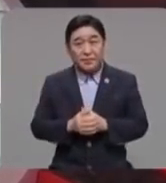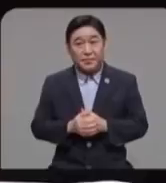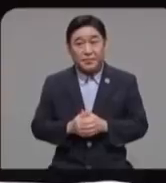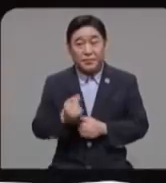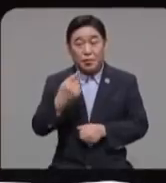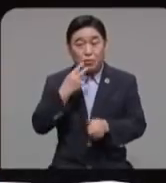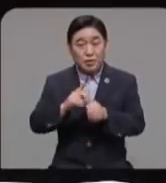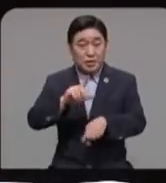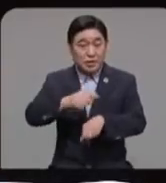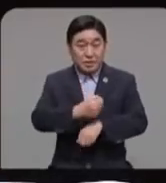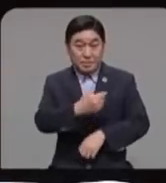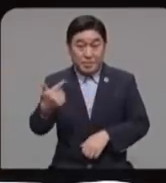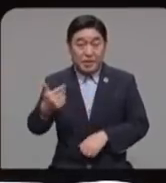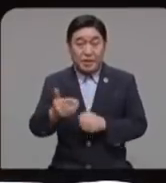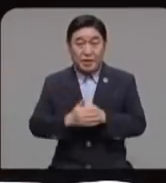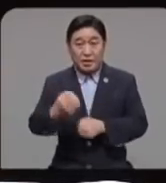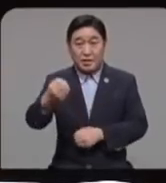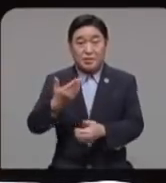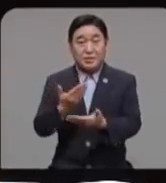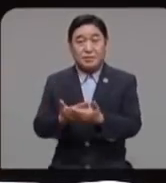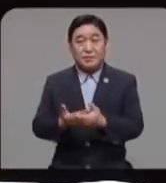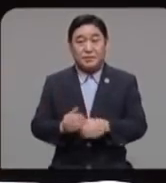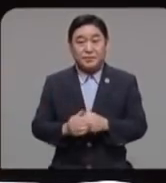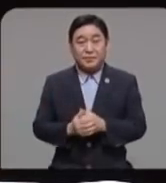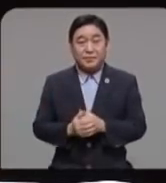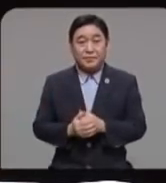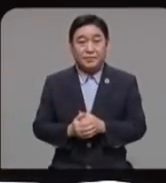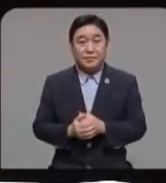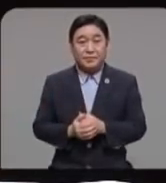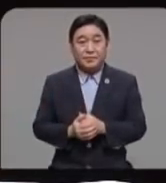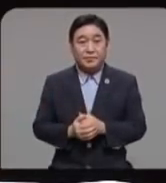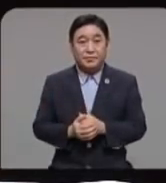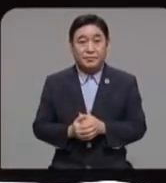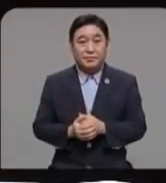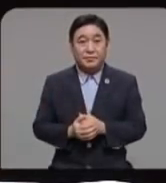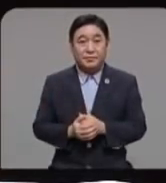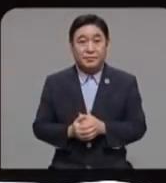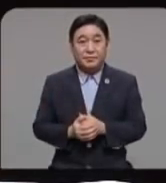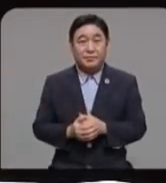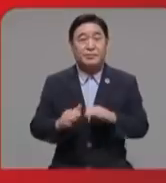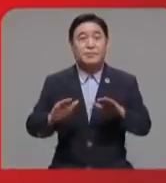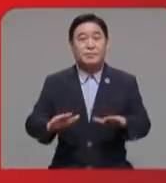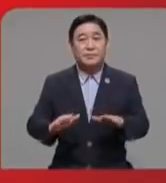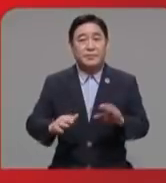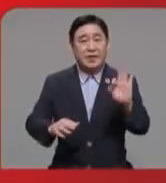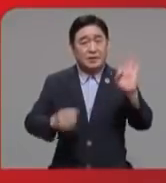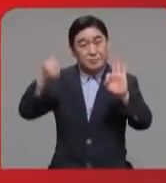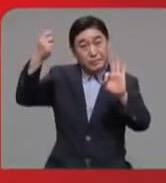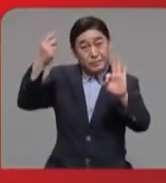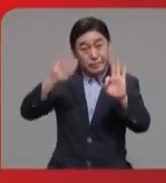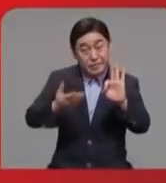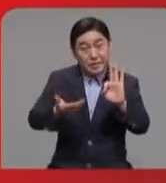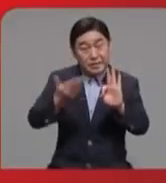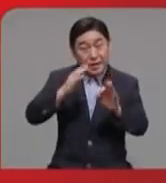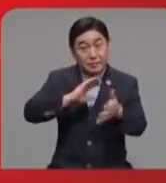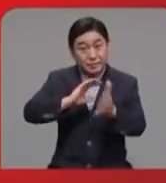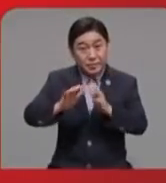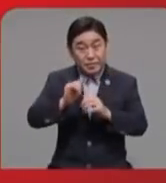우리 홍 후보님 시간도 많이 남으셨는데 한마디 하시죠. 네. 사실 이번에 10여 차례 이상 토론을